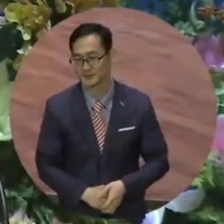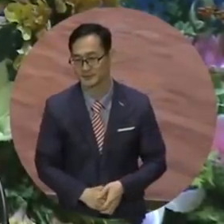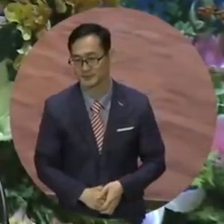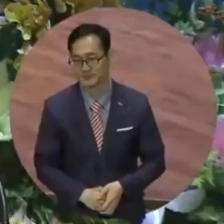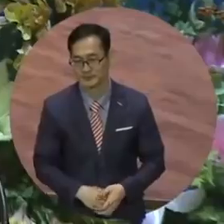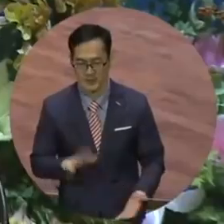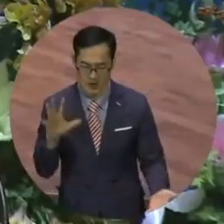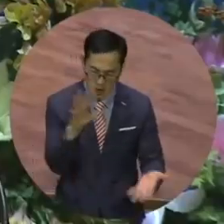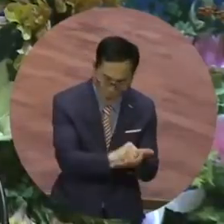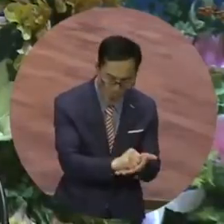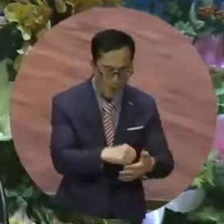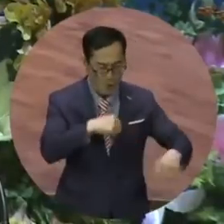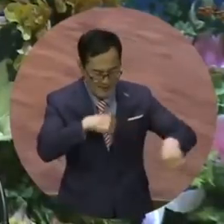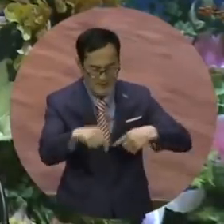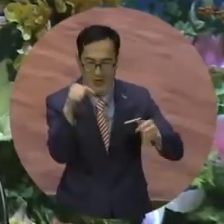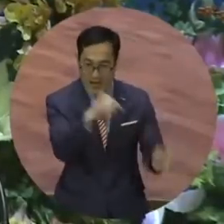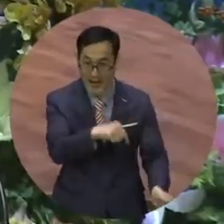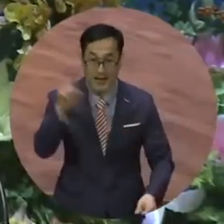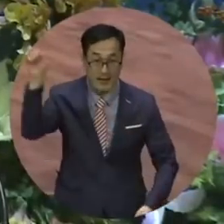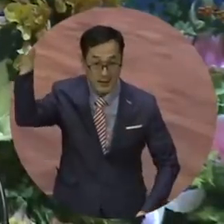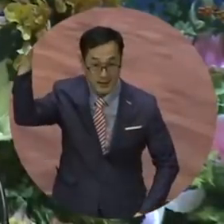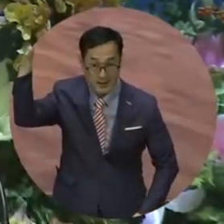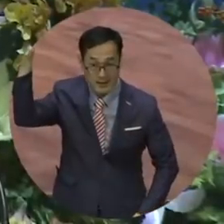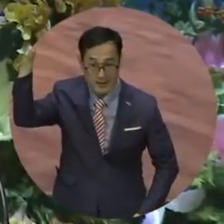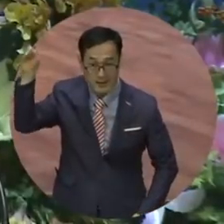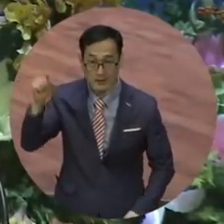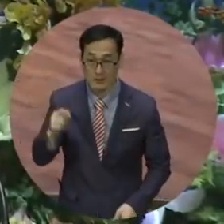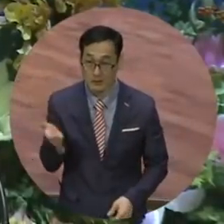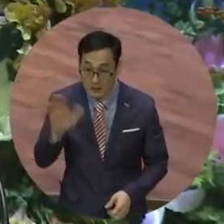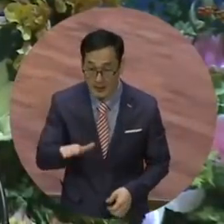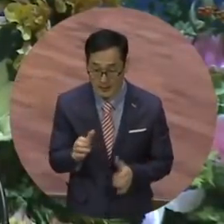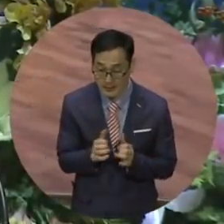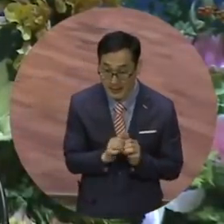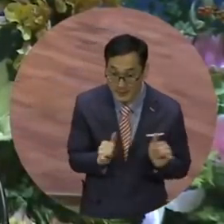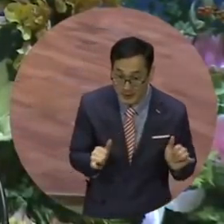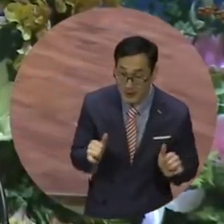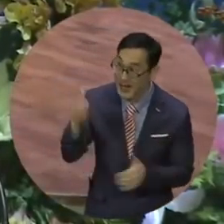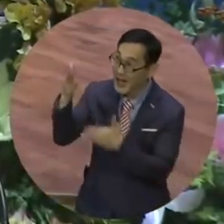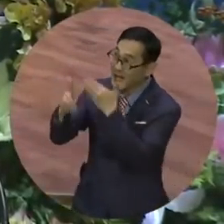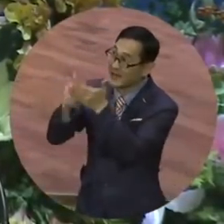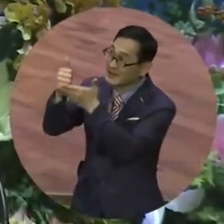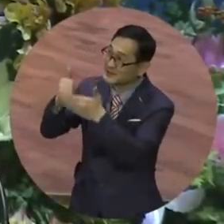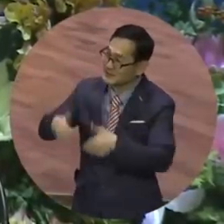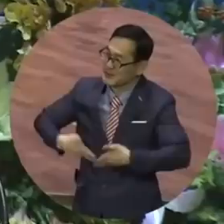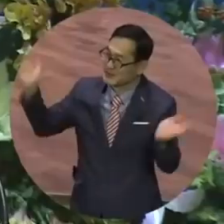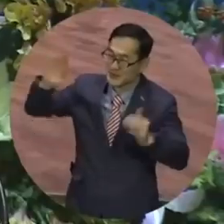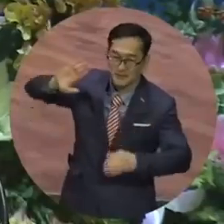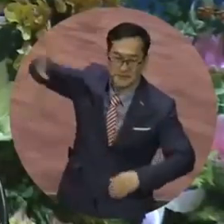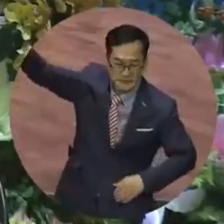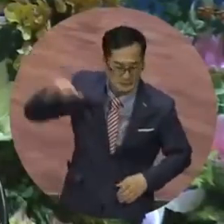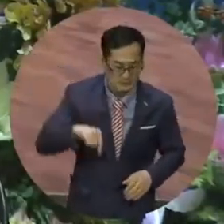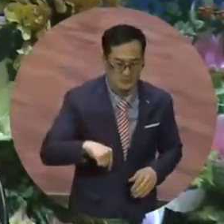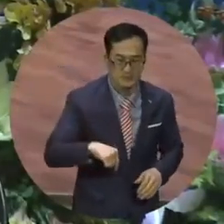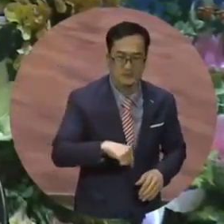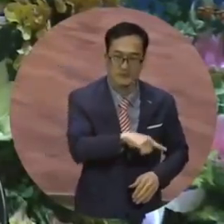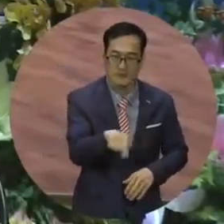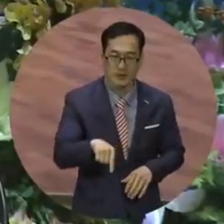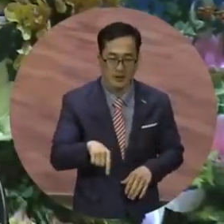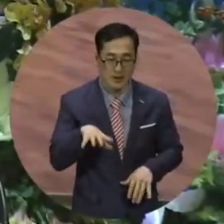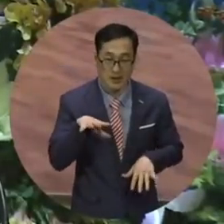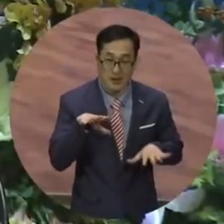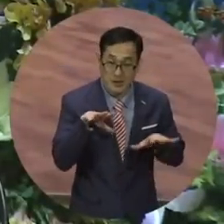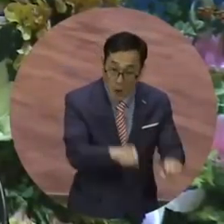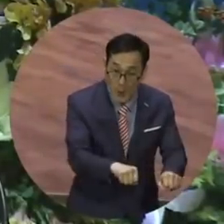정복하고 다스리라 그랬는데 사람들이 세상에 살면서 하나님 없이 사니까 정복하고 다스리는 게 아니라 잡혀